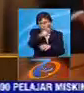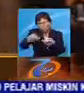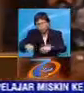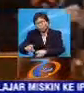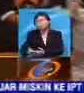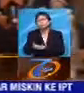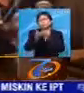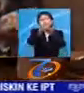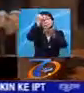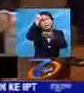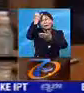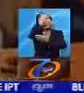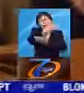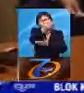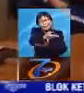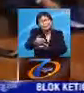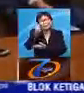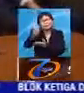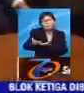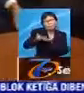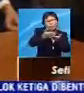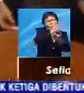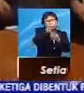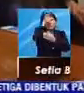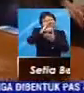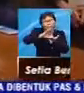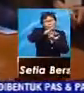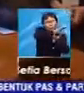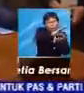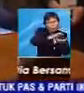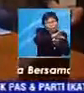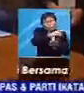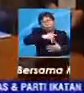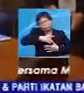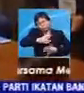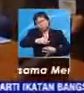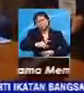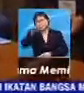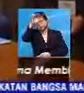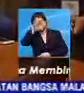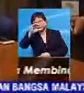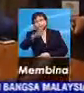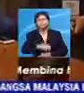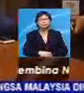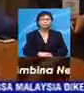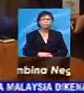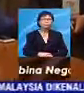membentangkan idea atau produk masing-masing bagi mencari pelabur yang berminat